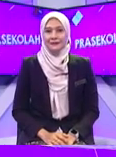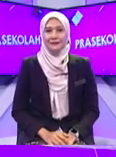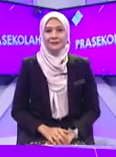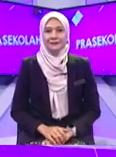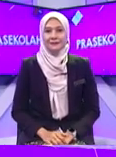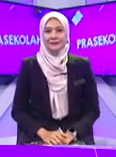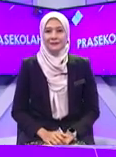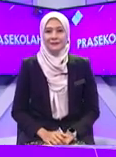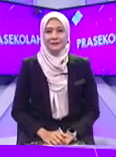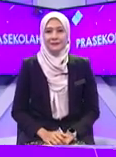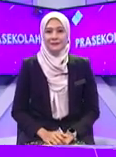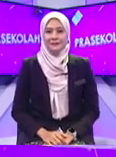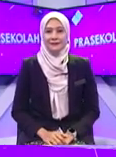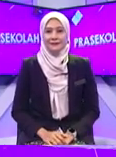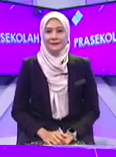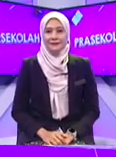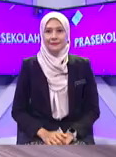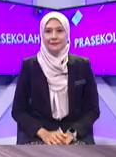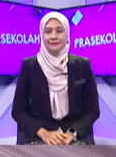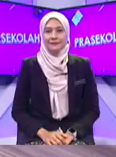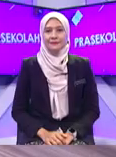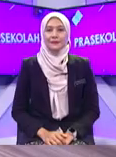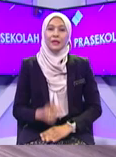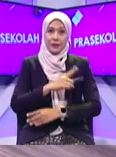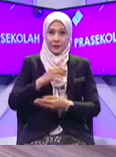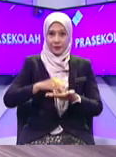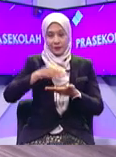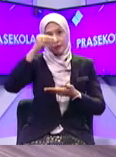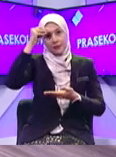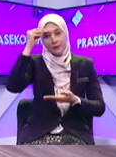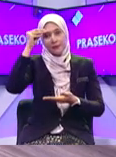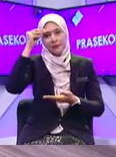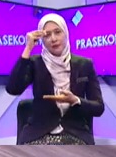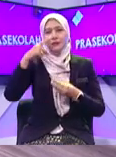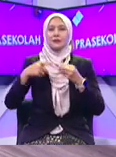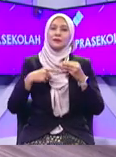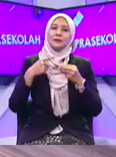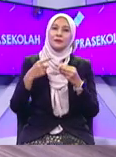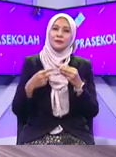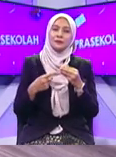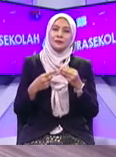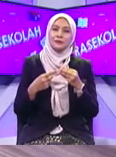kita hari ini Oke kita belajar tentang apa ya